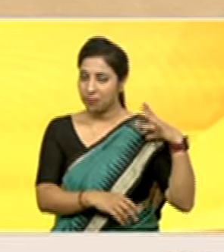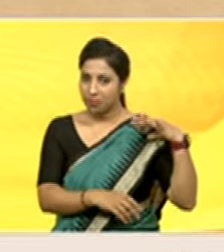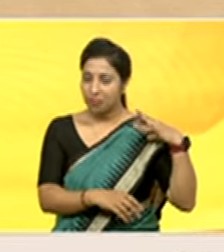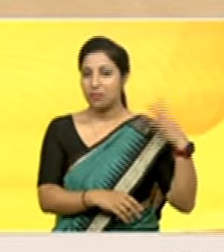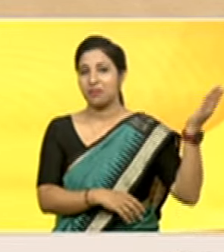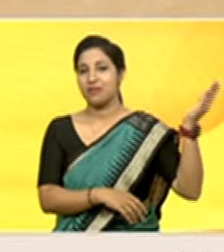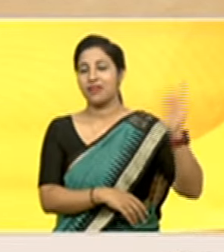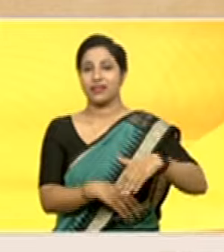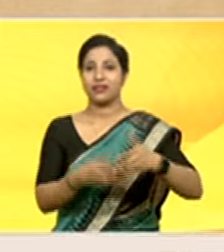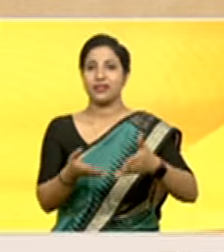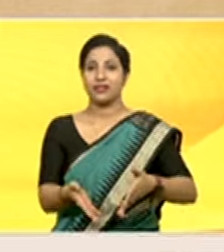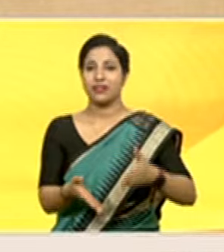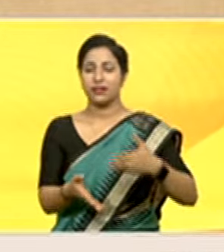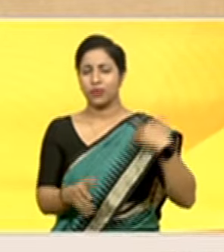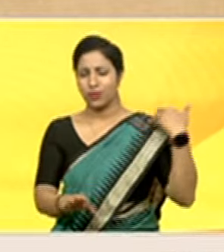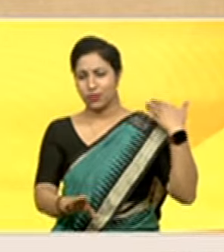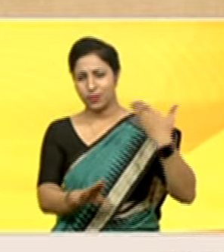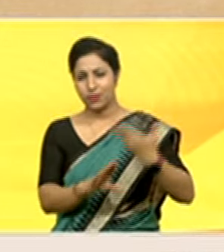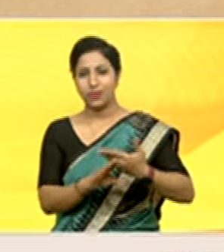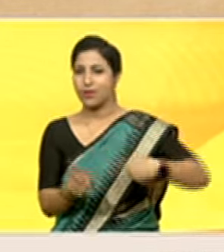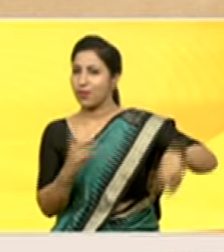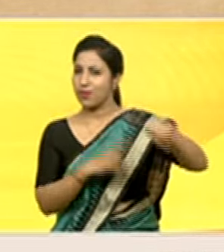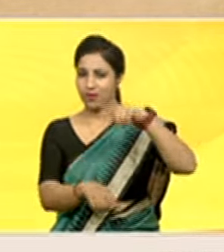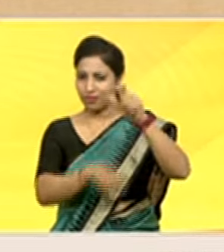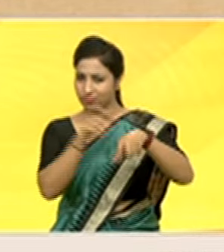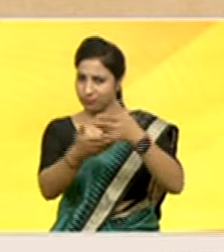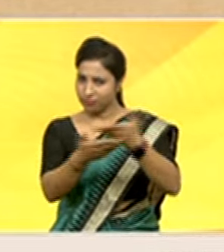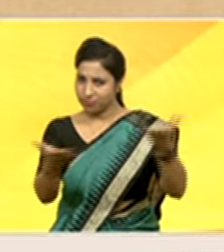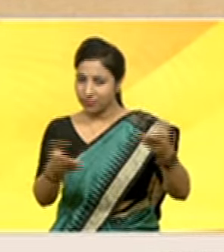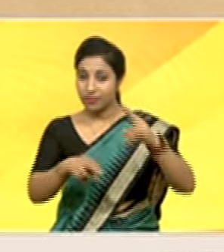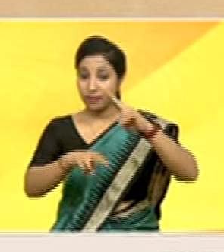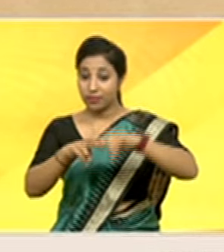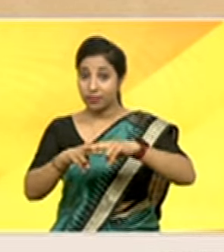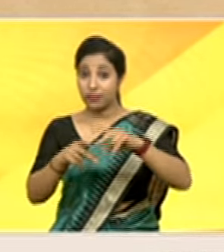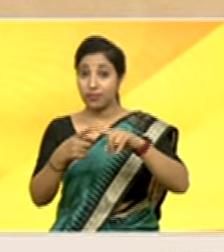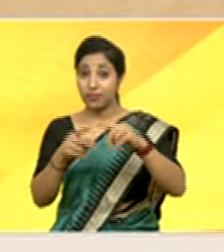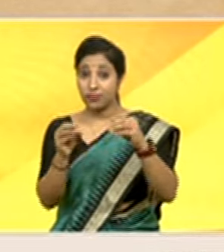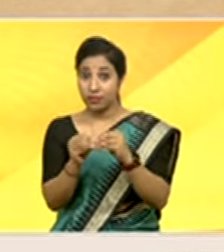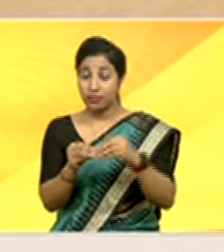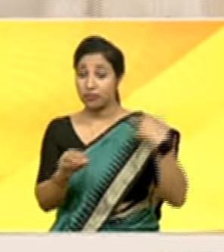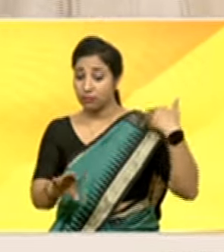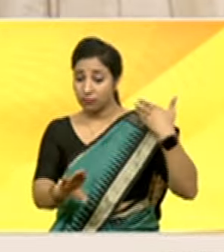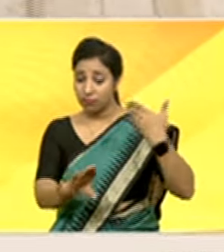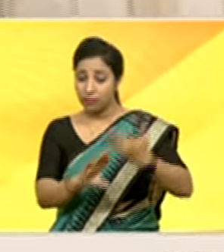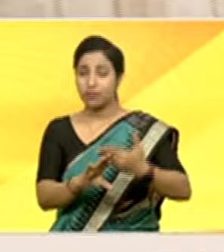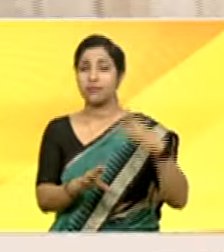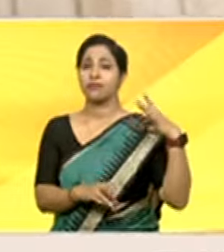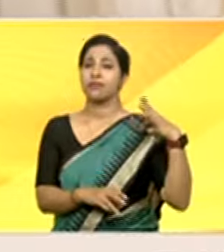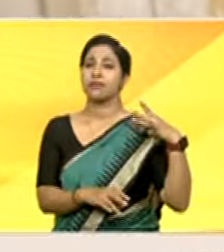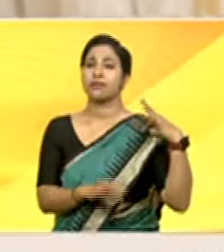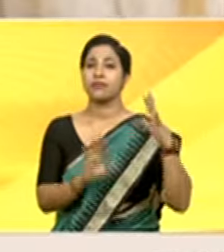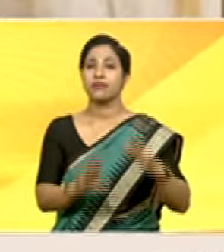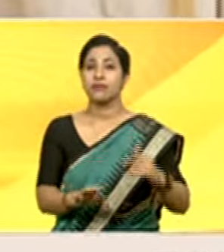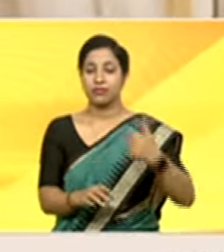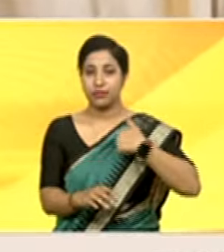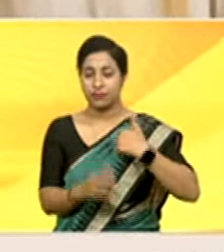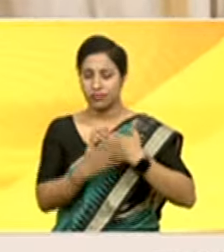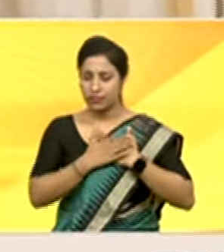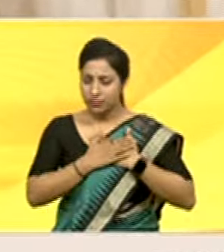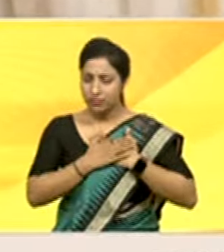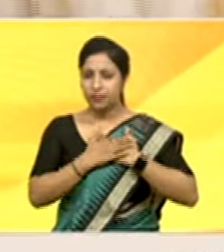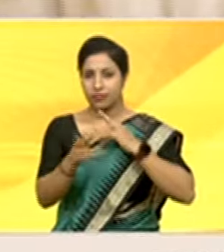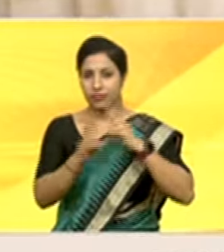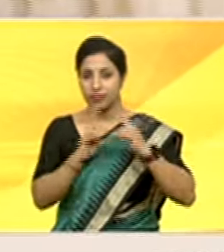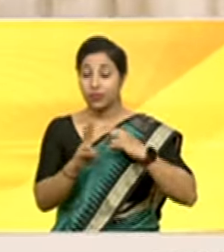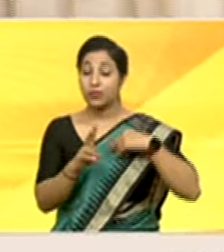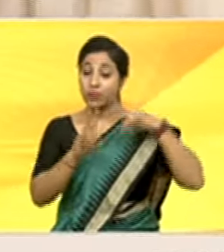जिसका हम सभी फरवरी से इंतिजार कर रहे थे मैं मन की बात